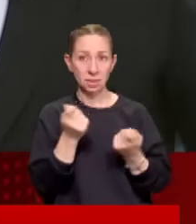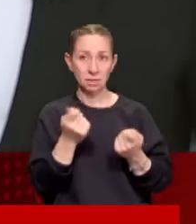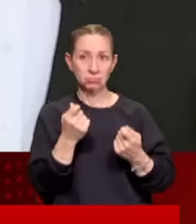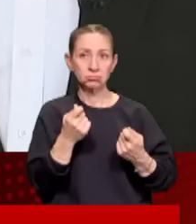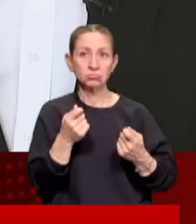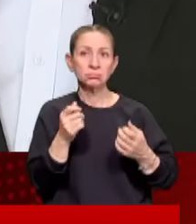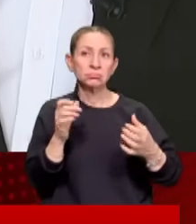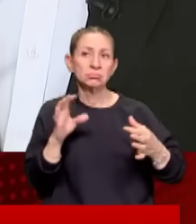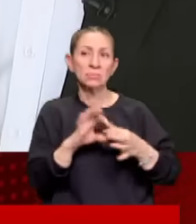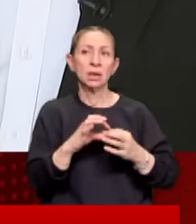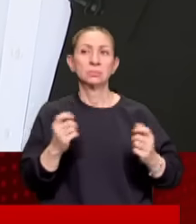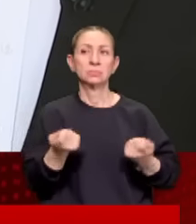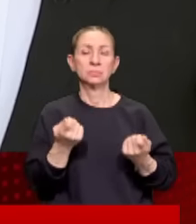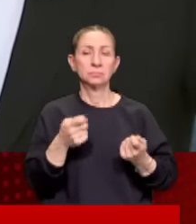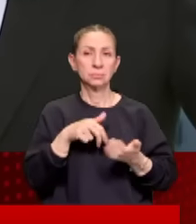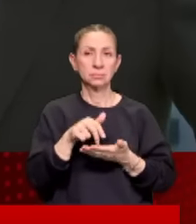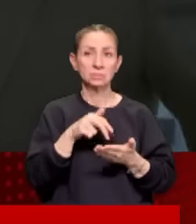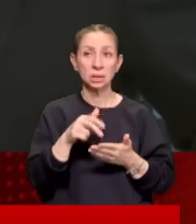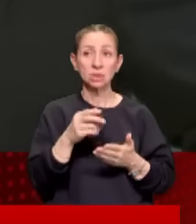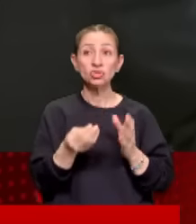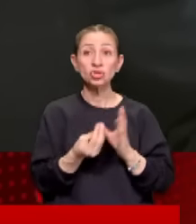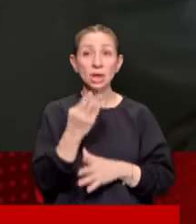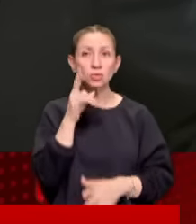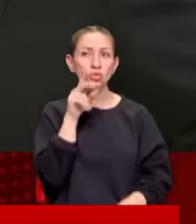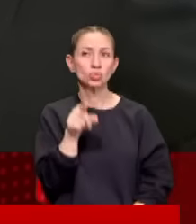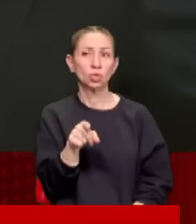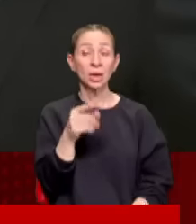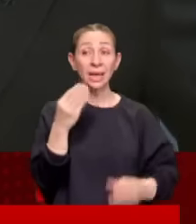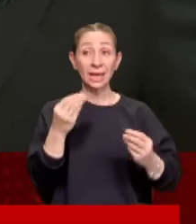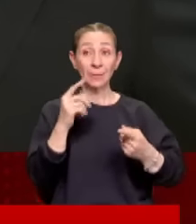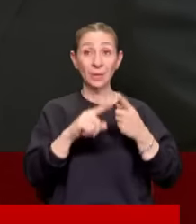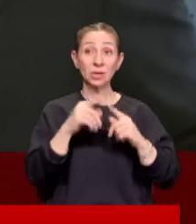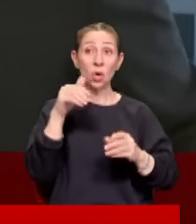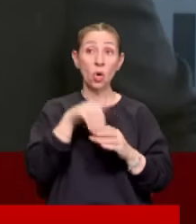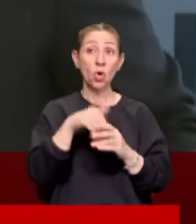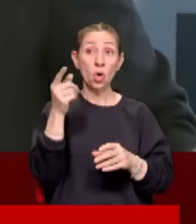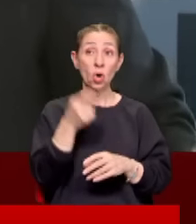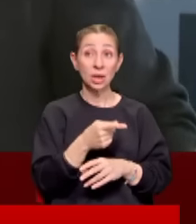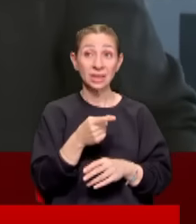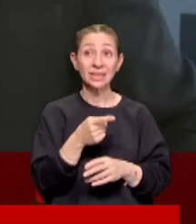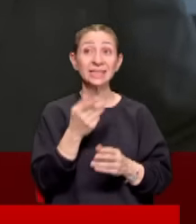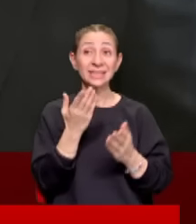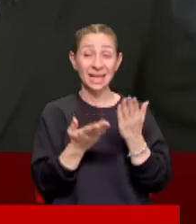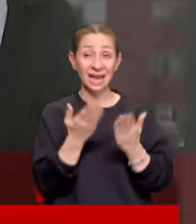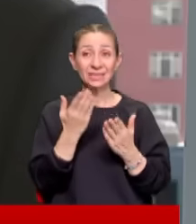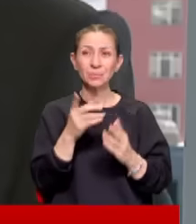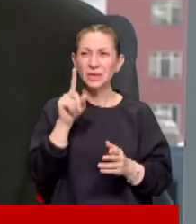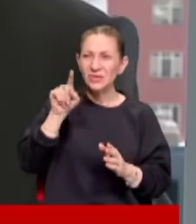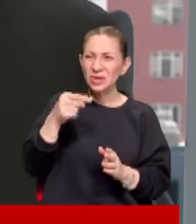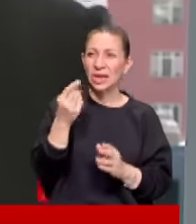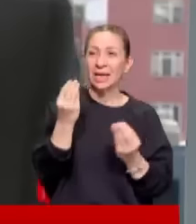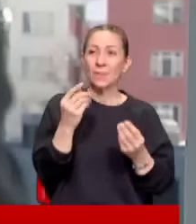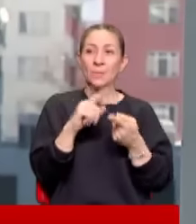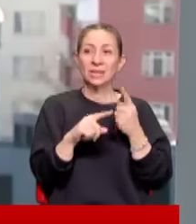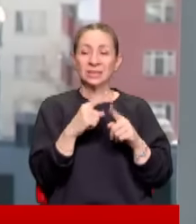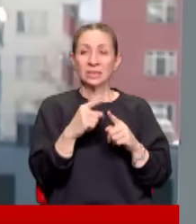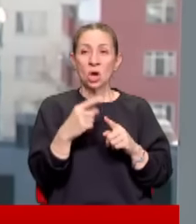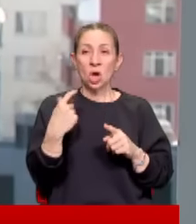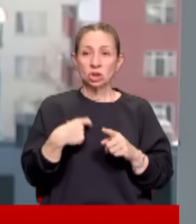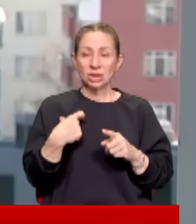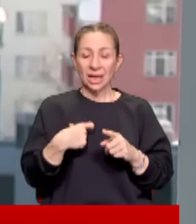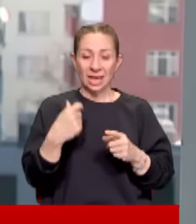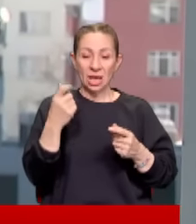sürecimi tarifliyorum. Ortaya çıkan sonuç bu. Şimdi İYİ Parti'nin aldığı oy oranını analiz ettiğimizde... burada. Evet. İYİ Parti'nin